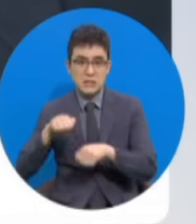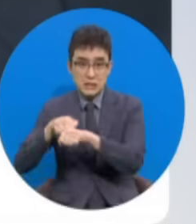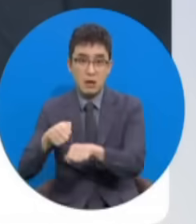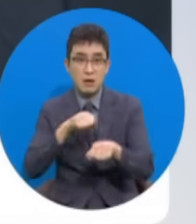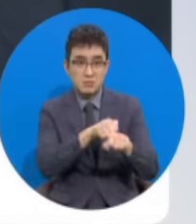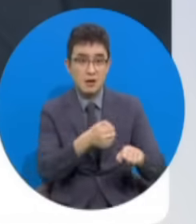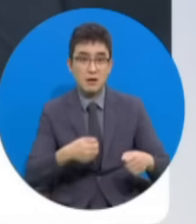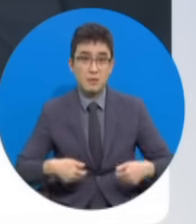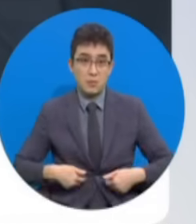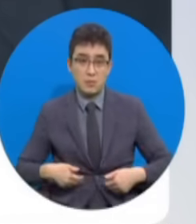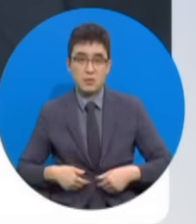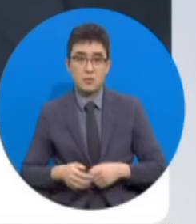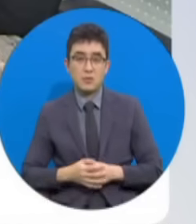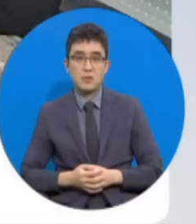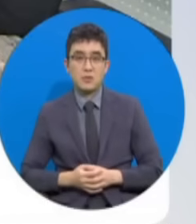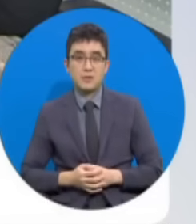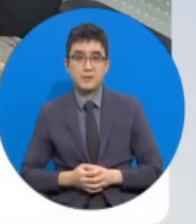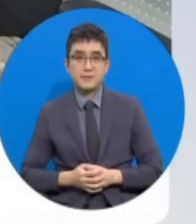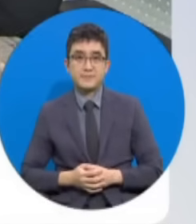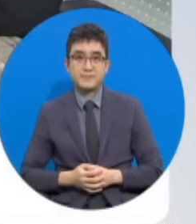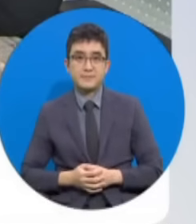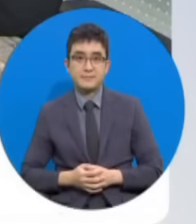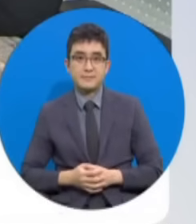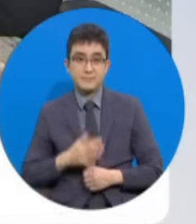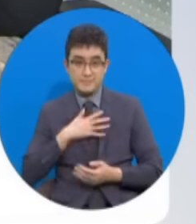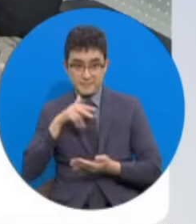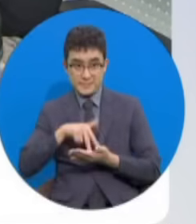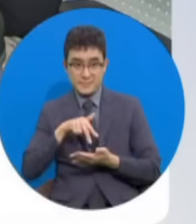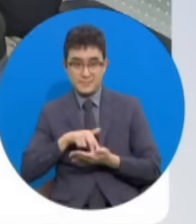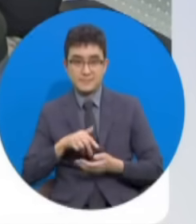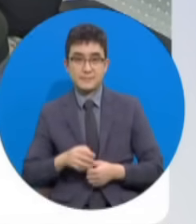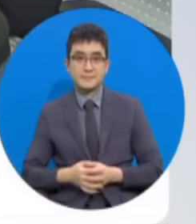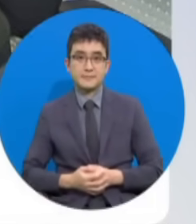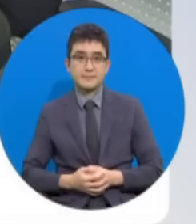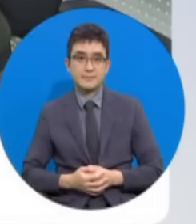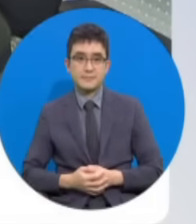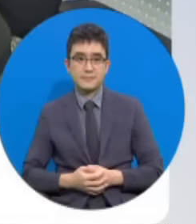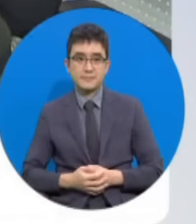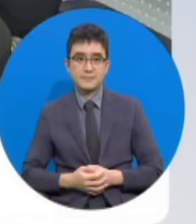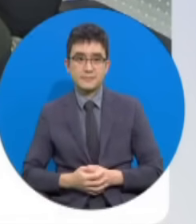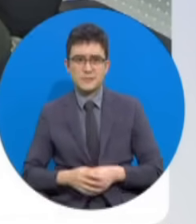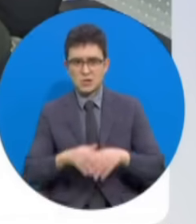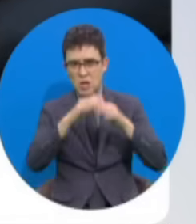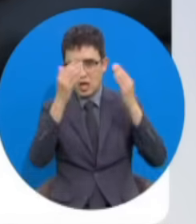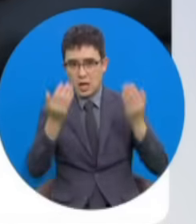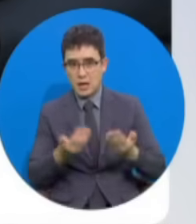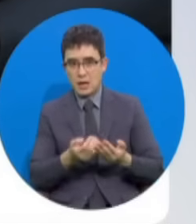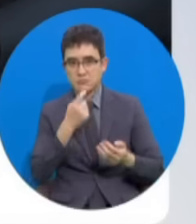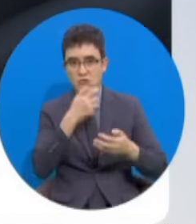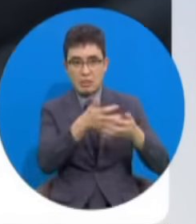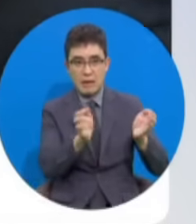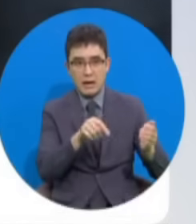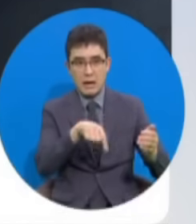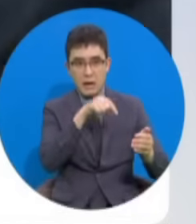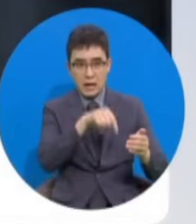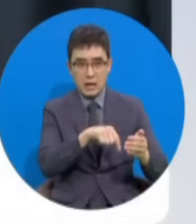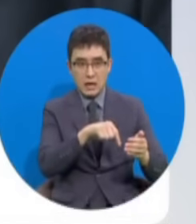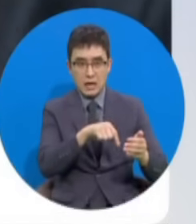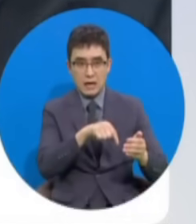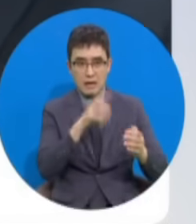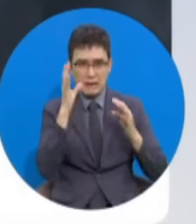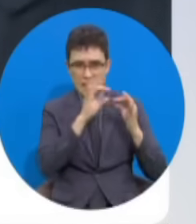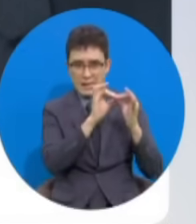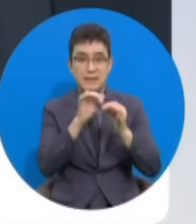징계하든지. 그래서 지금 특히 제가 볼 때는 저건 전체적으로 민주당 내에 어떠한 동의가 있는 내용은